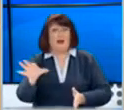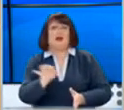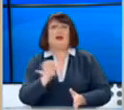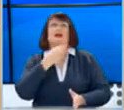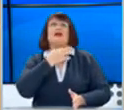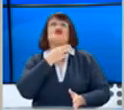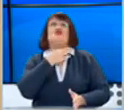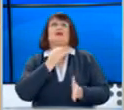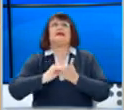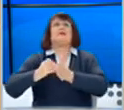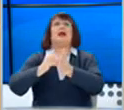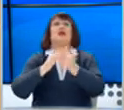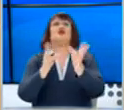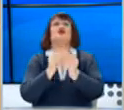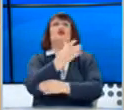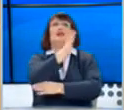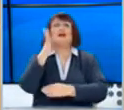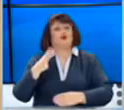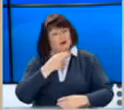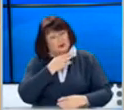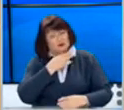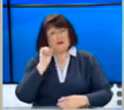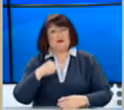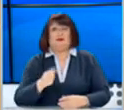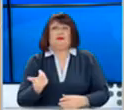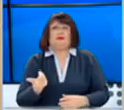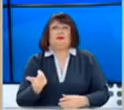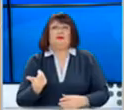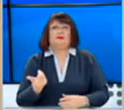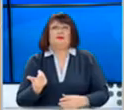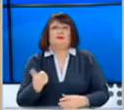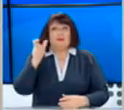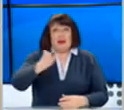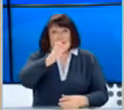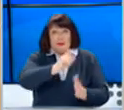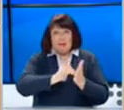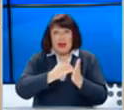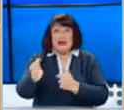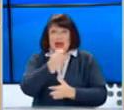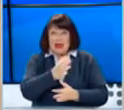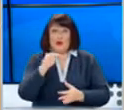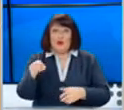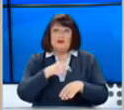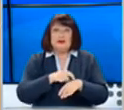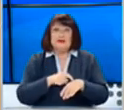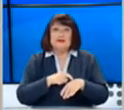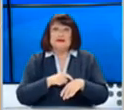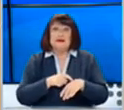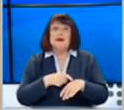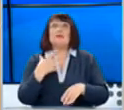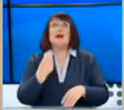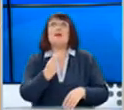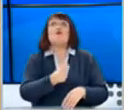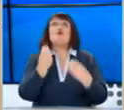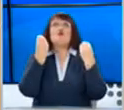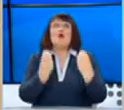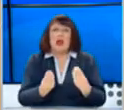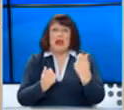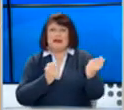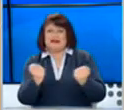περισσότερους δασικούς υπαλλήλους. Αλλά κανείς δεν μπορεί να αμφισβητήσει, όταν οι ίδιοι οι δασικοί υπάλληλοι το λένε, ότι σήμερα υπάρχει ένας καλύτερος